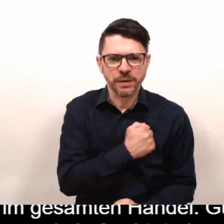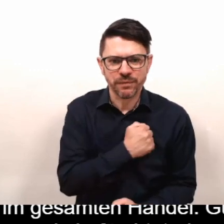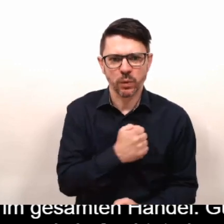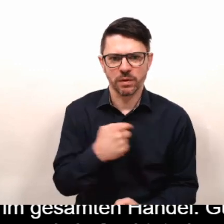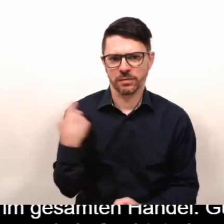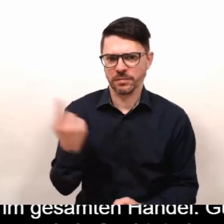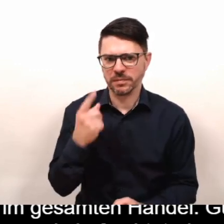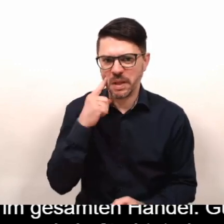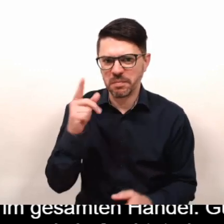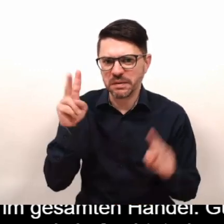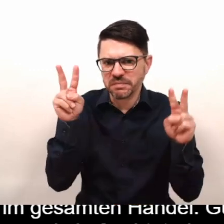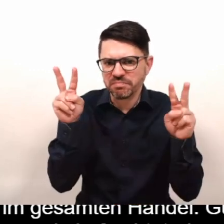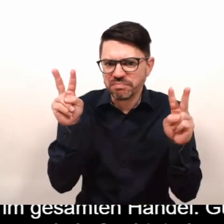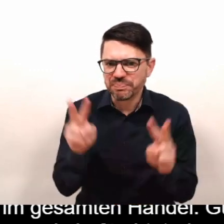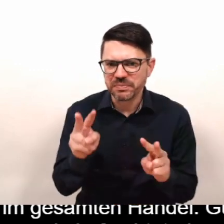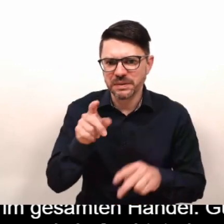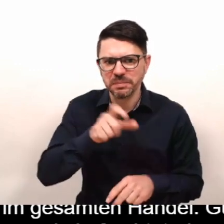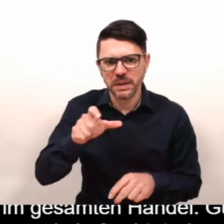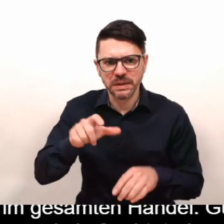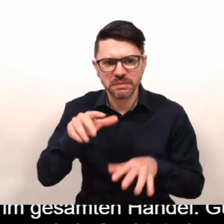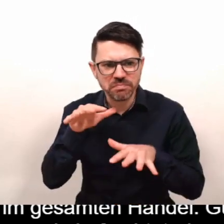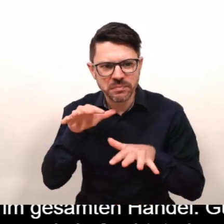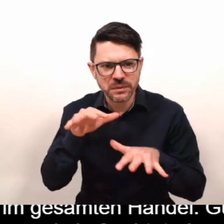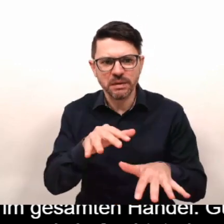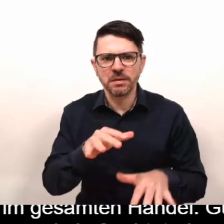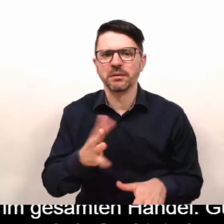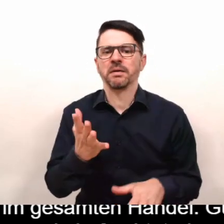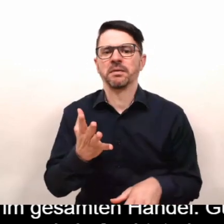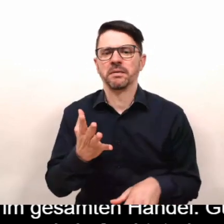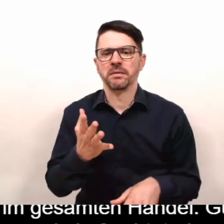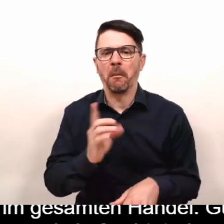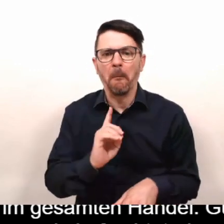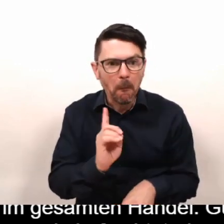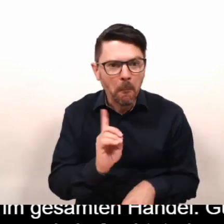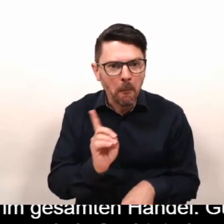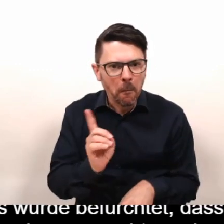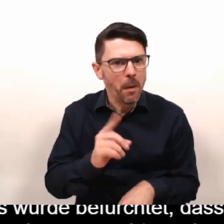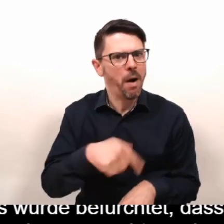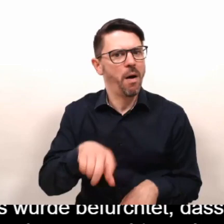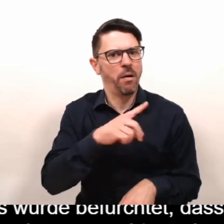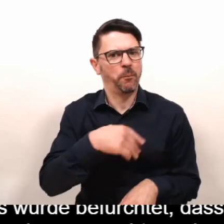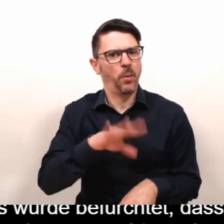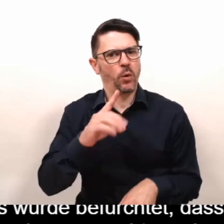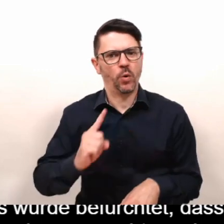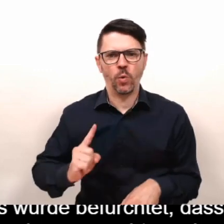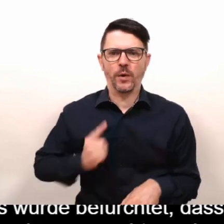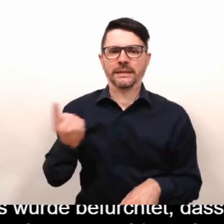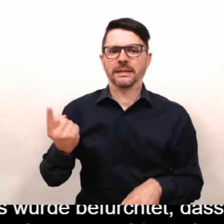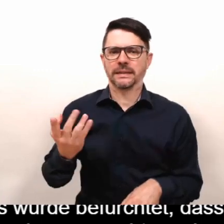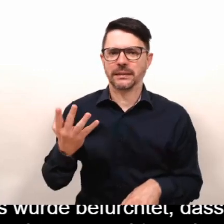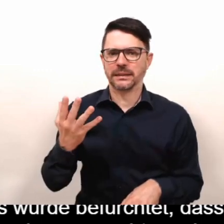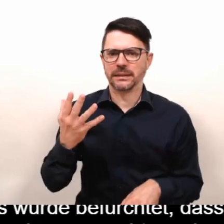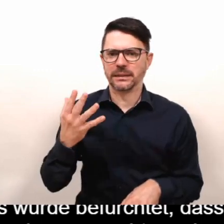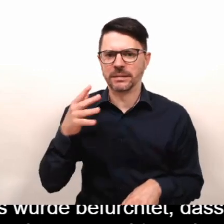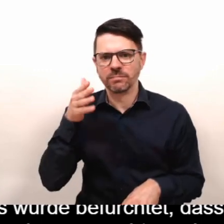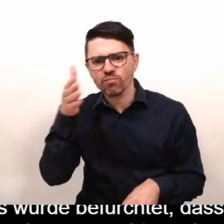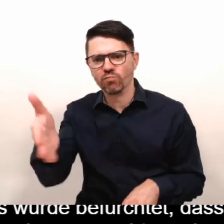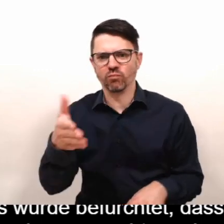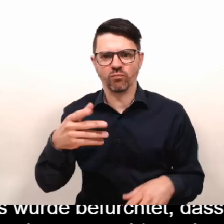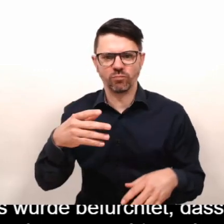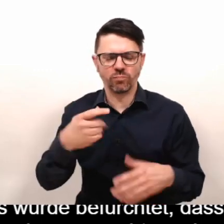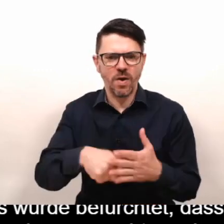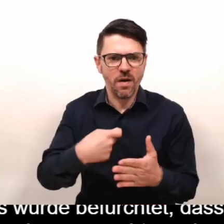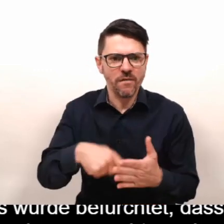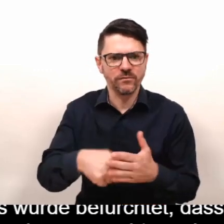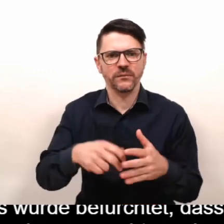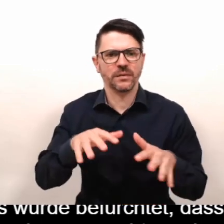genug waren, eben größere Ballungen an Personen zu vermeiden, dann zeigt es, die Menschen haben das